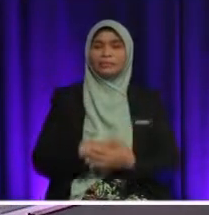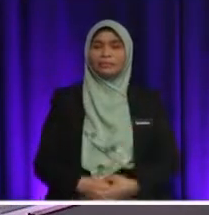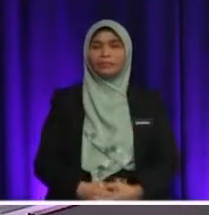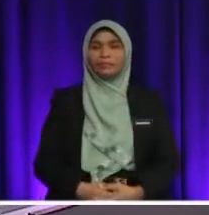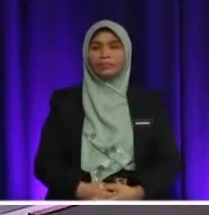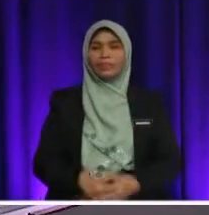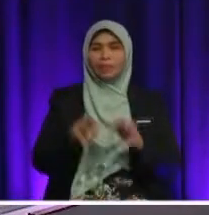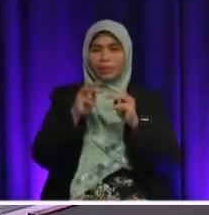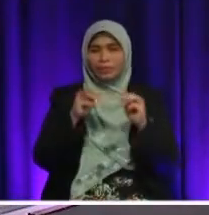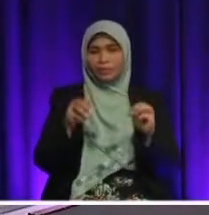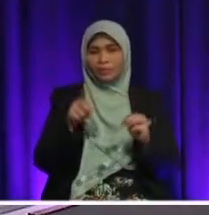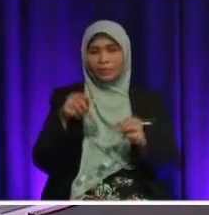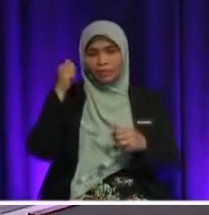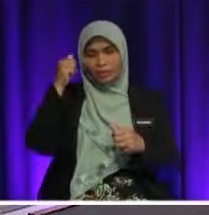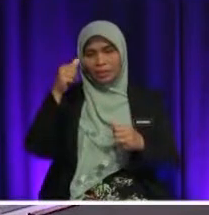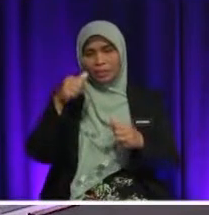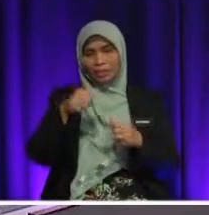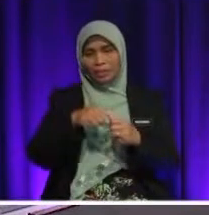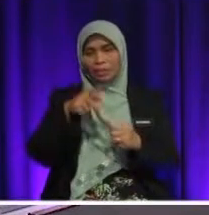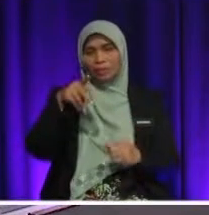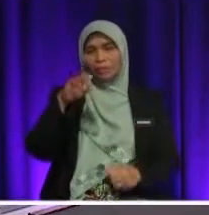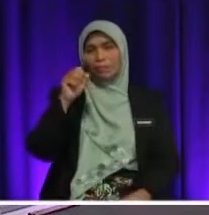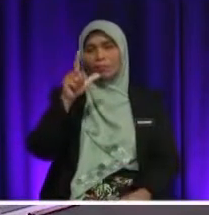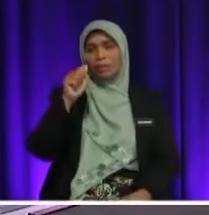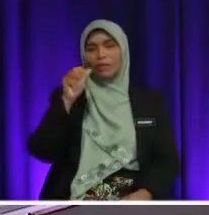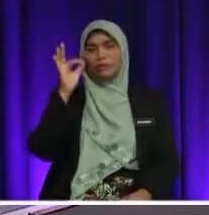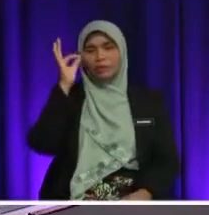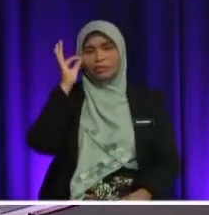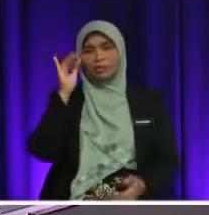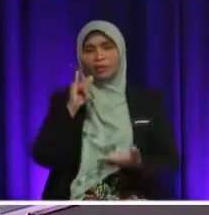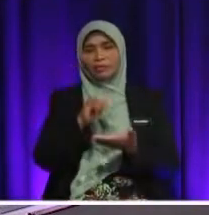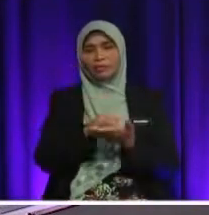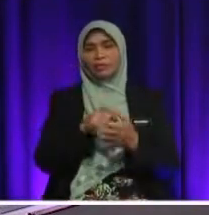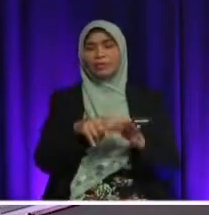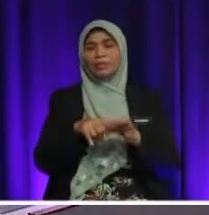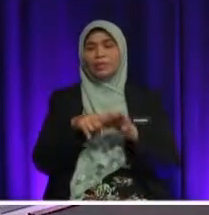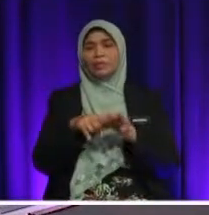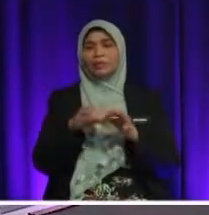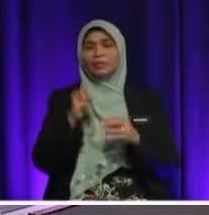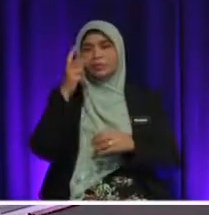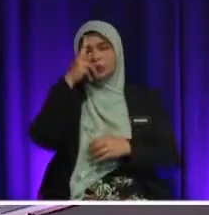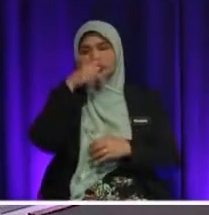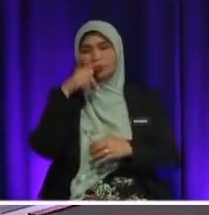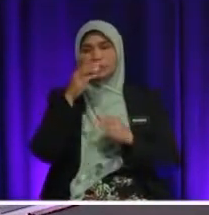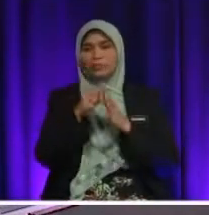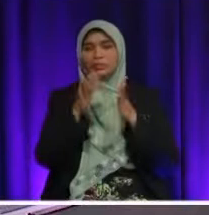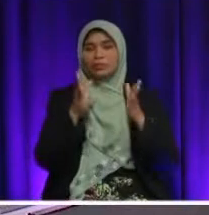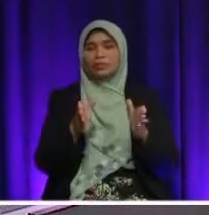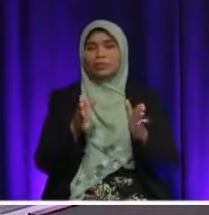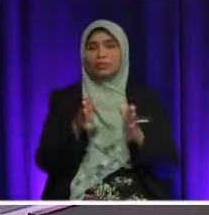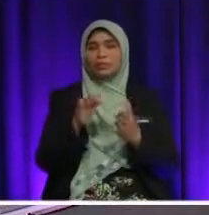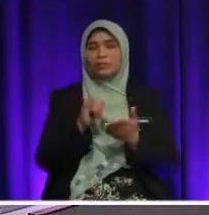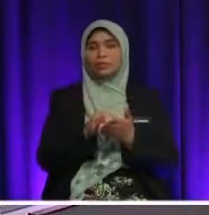memiliki ingat pola fikir itu apa yang mempengaruhi tingkah laku seseorang itu bertindak sedemikian